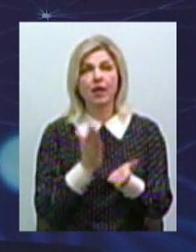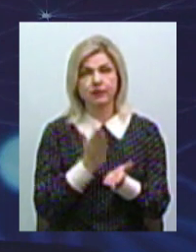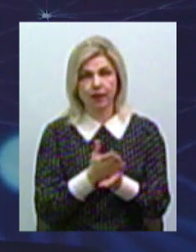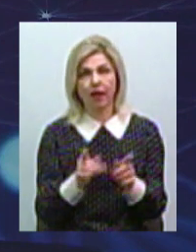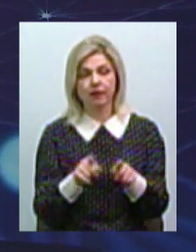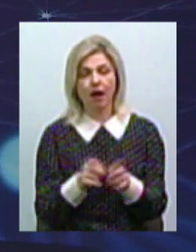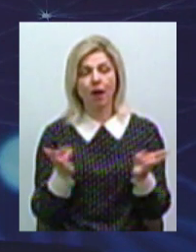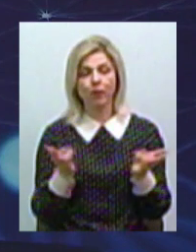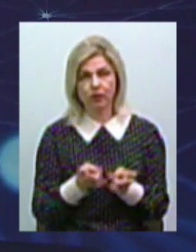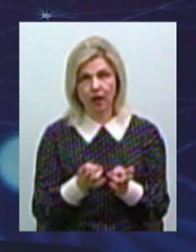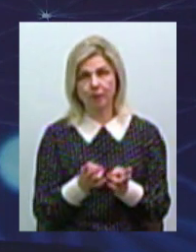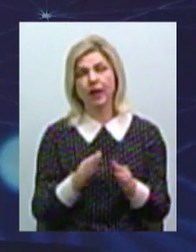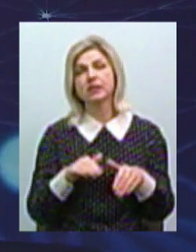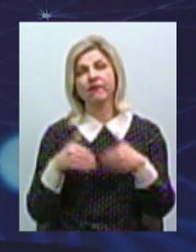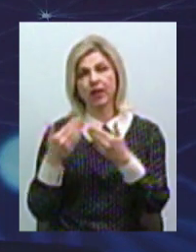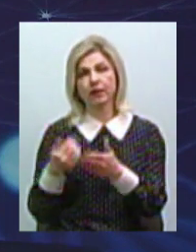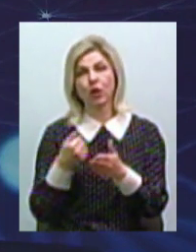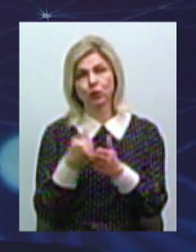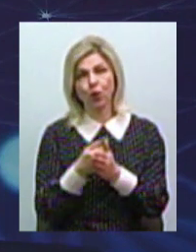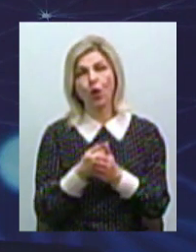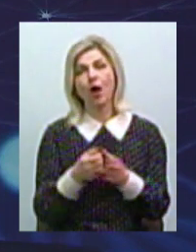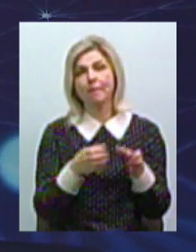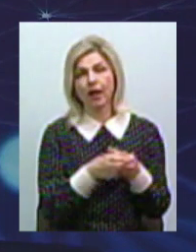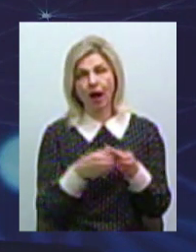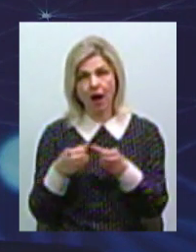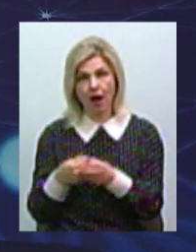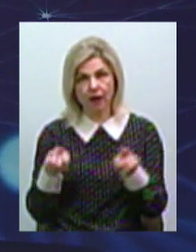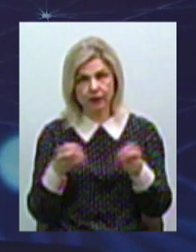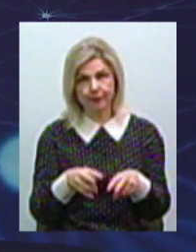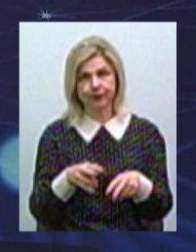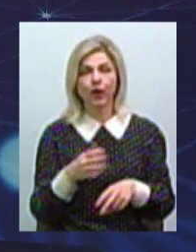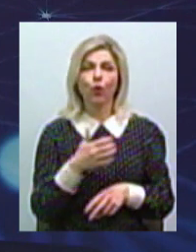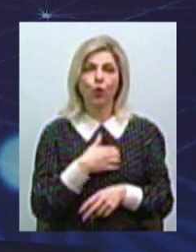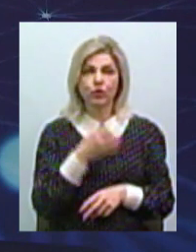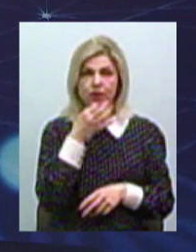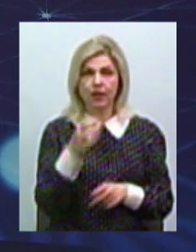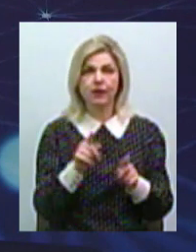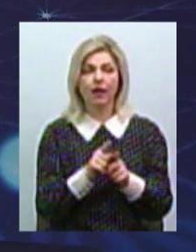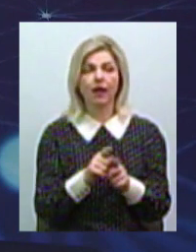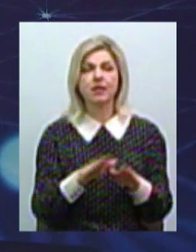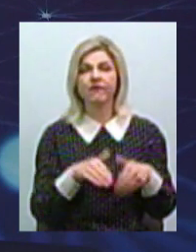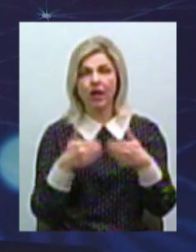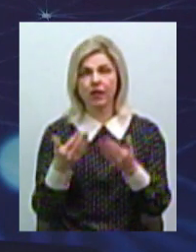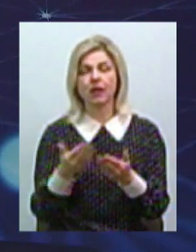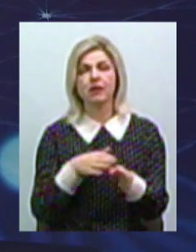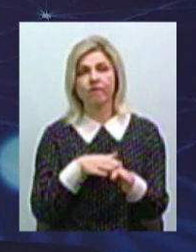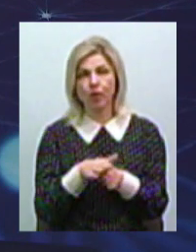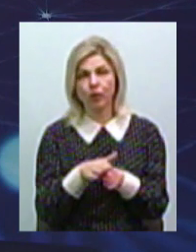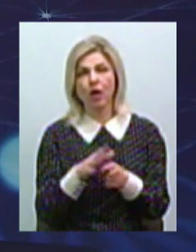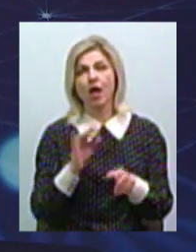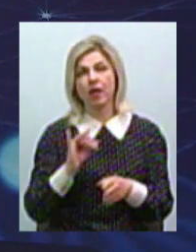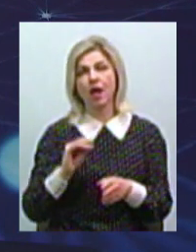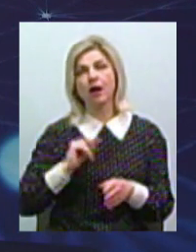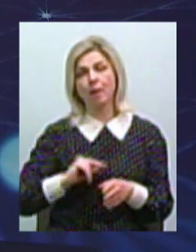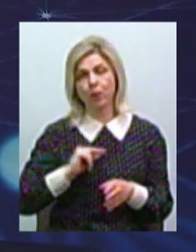потреба, звертайтеся до мобільних бригад. Також хочу сказати, що таке звернення відбувається, і робота взагалі з